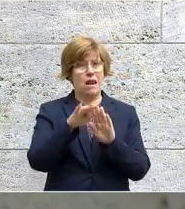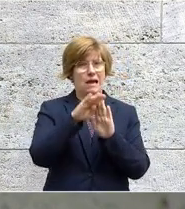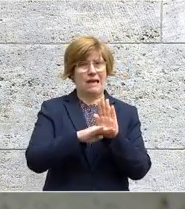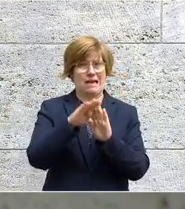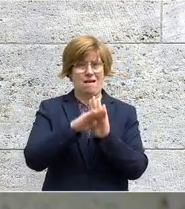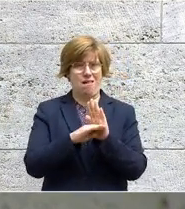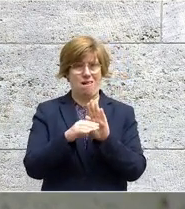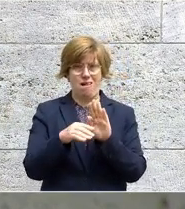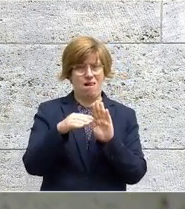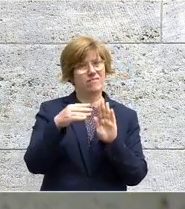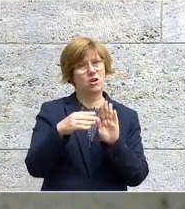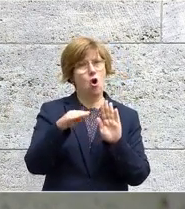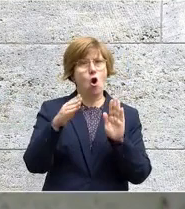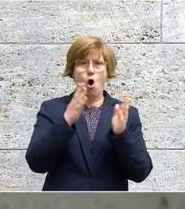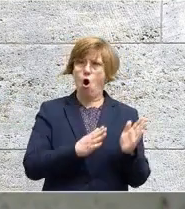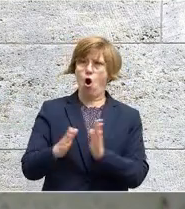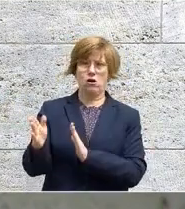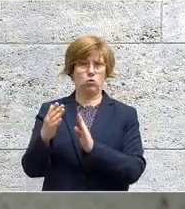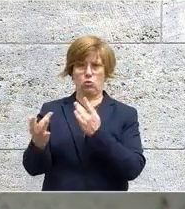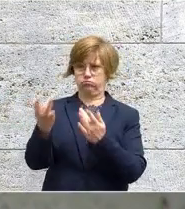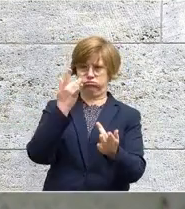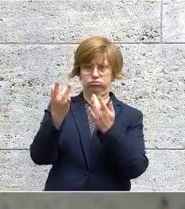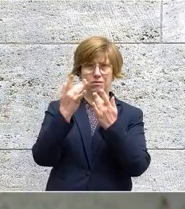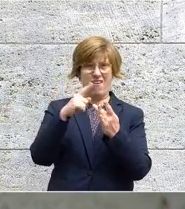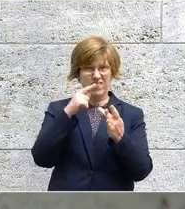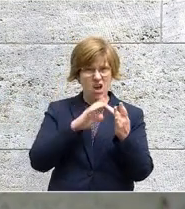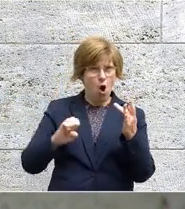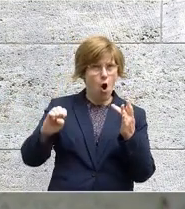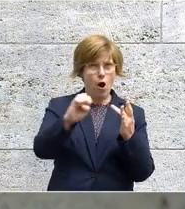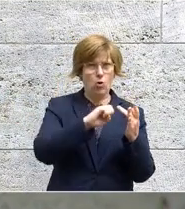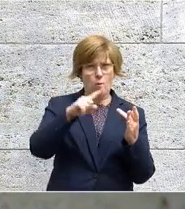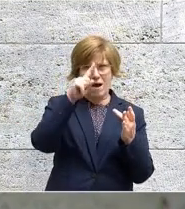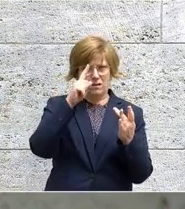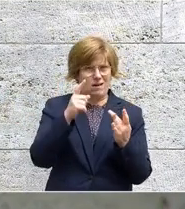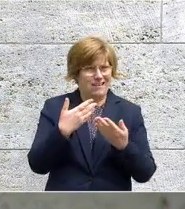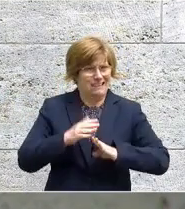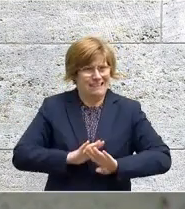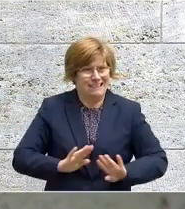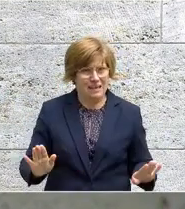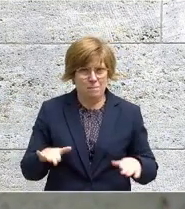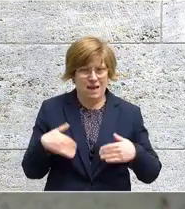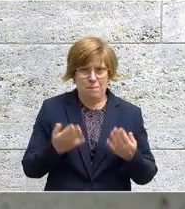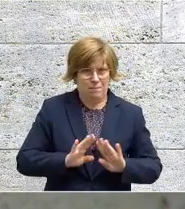Weise attackiert, die wir auf unserem Kontinent für überwunden glaubten.